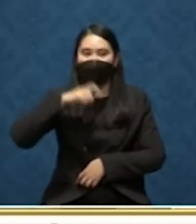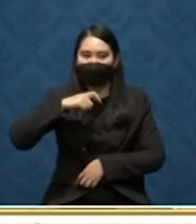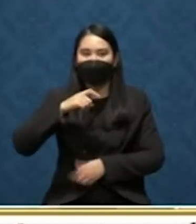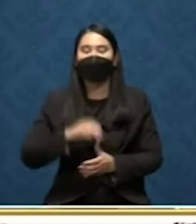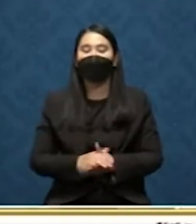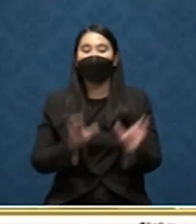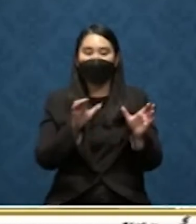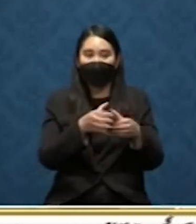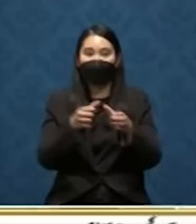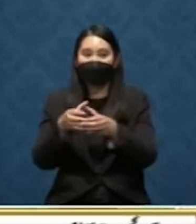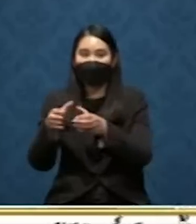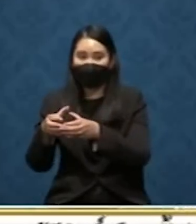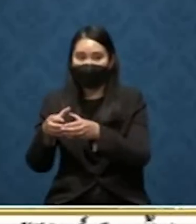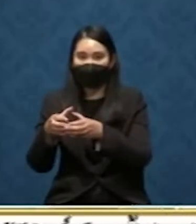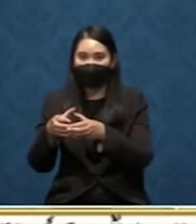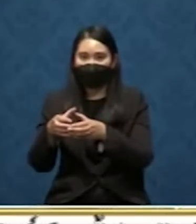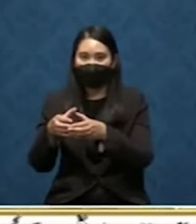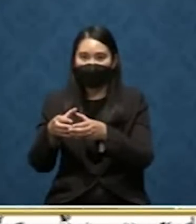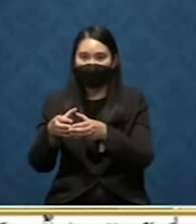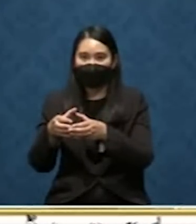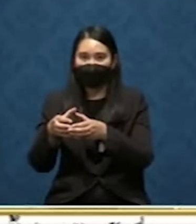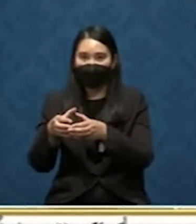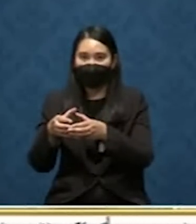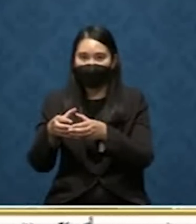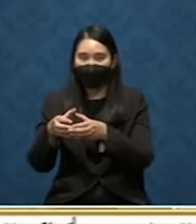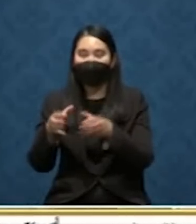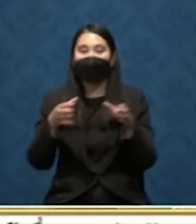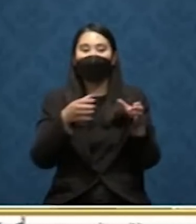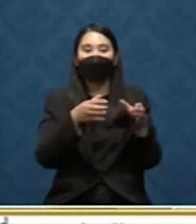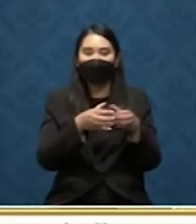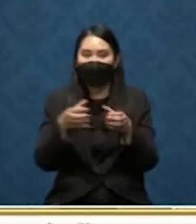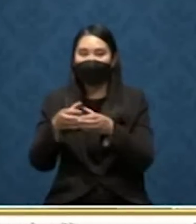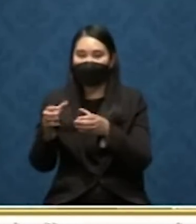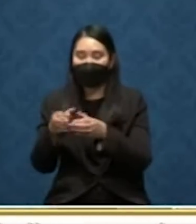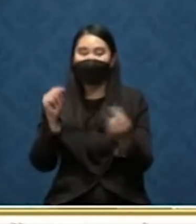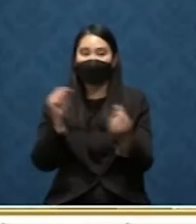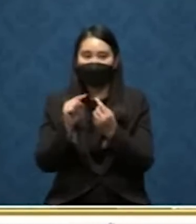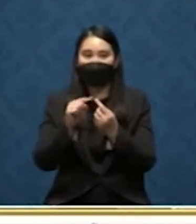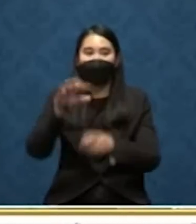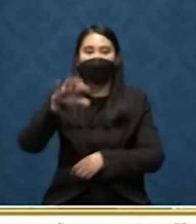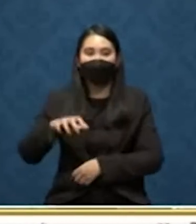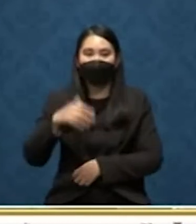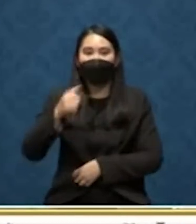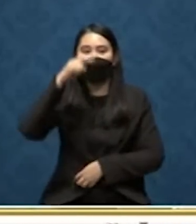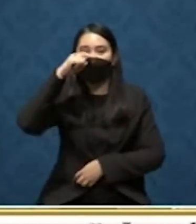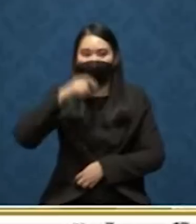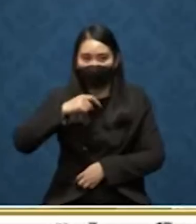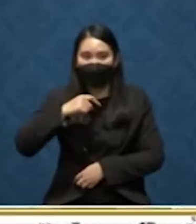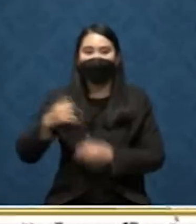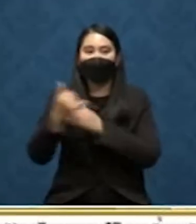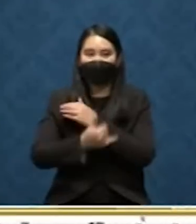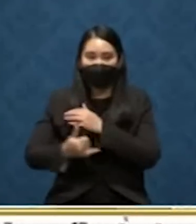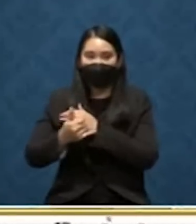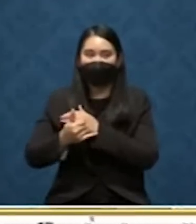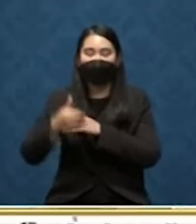อีกหลายกลุ่มถึงกับเจาะทะลวงเข้ามาถึงภายในประเทศ ภายในเมืองหรวงอาจยากรรมข้ามชาติพ